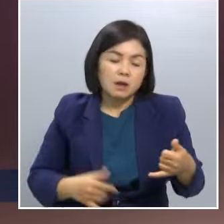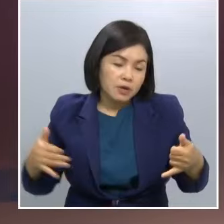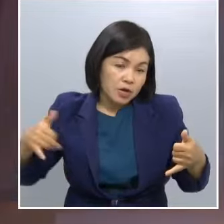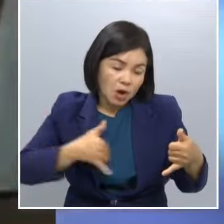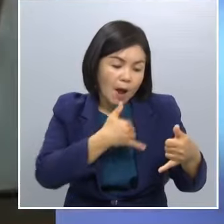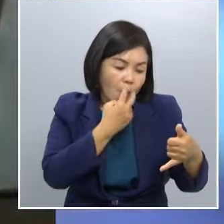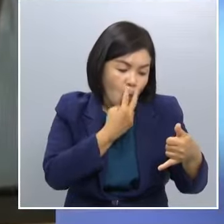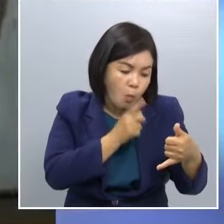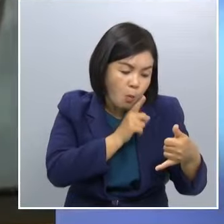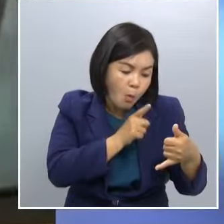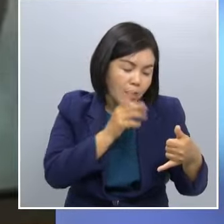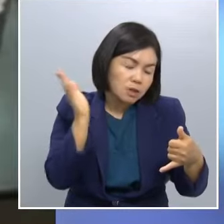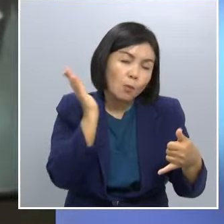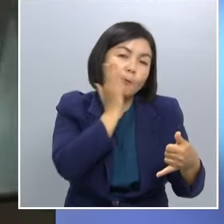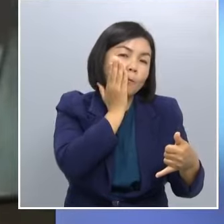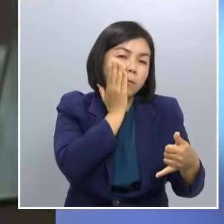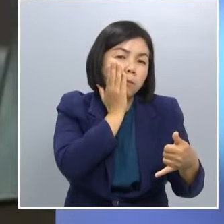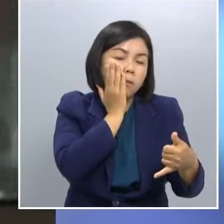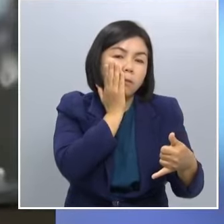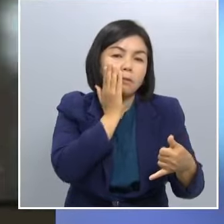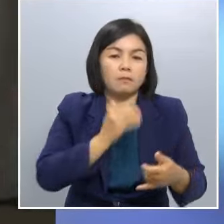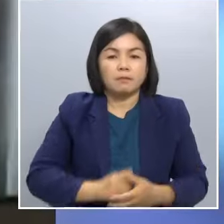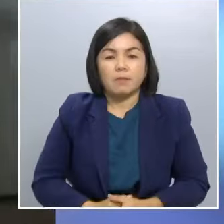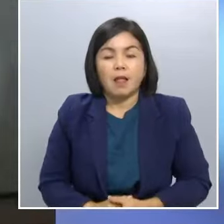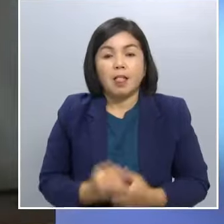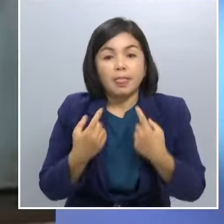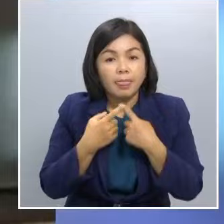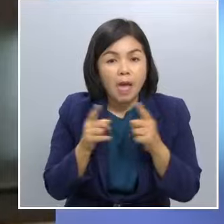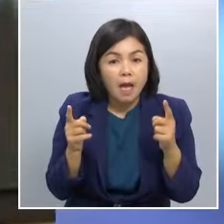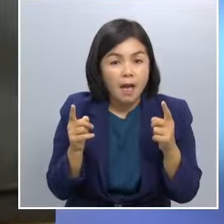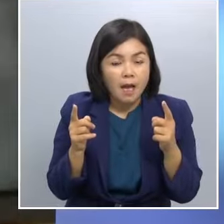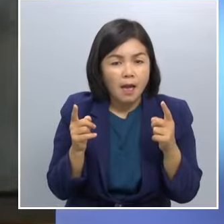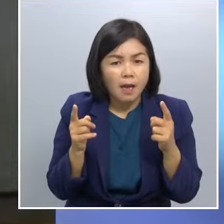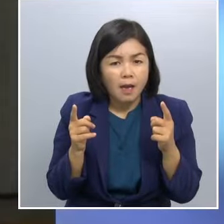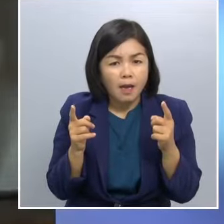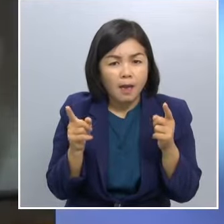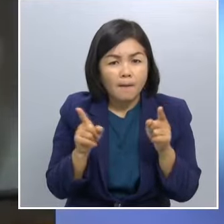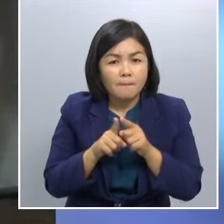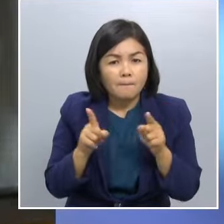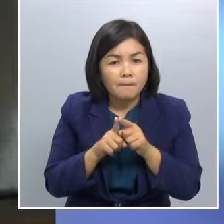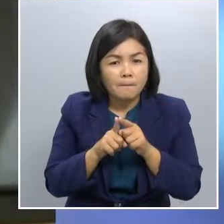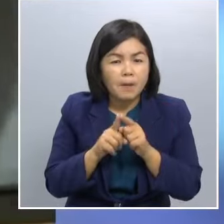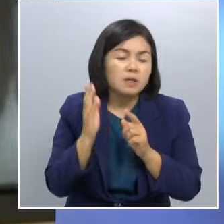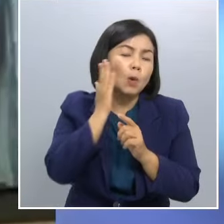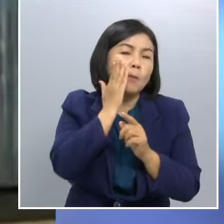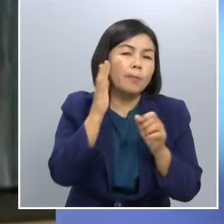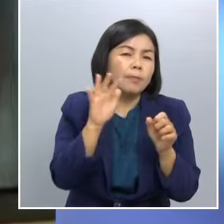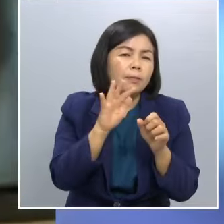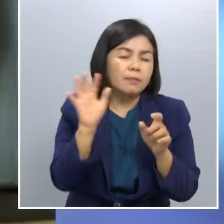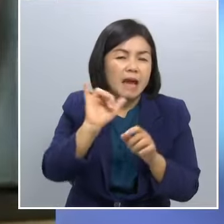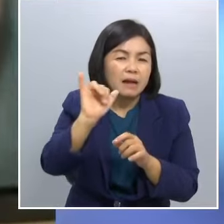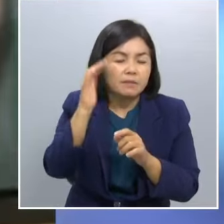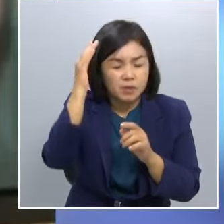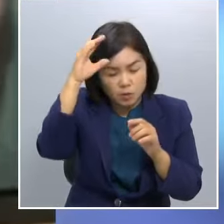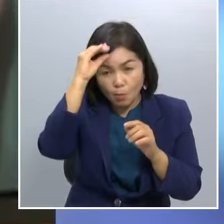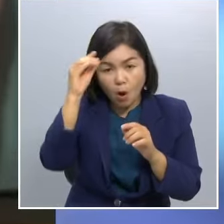องแล้วก็ตบหน้าน้องอะค่ะแต่ว่าคือเหมือนไปโดนปลายหมวกของน้องหลัง